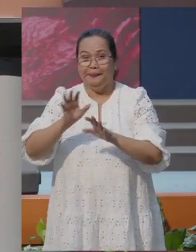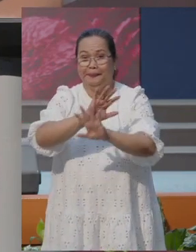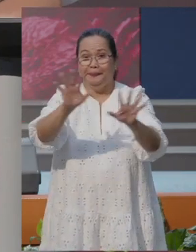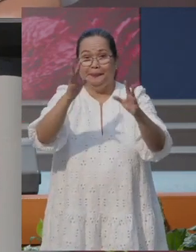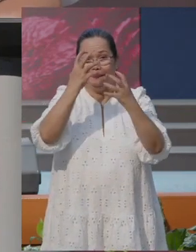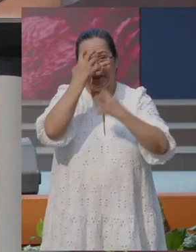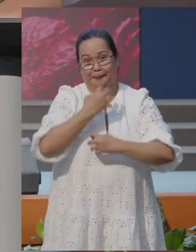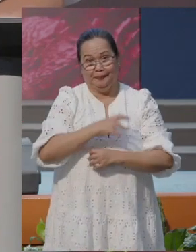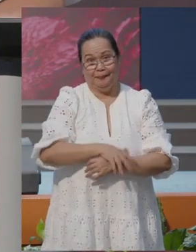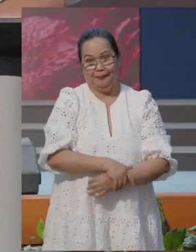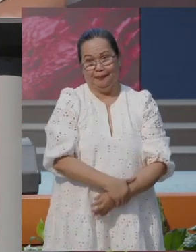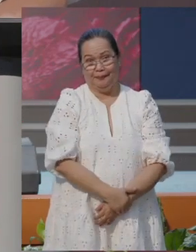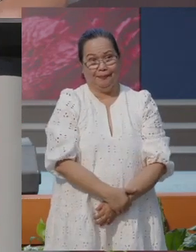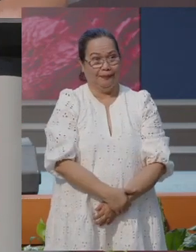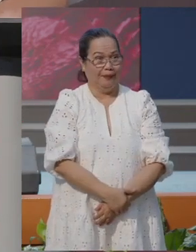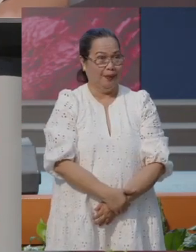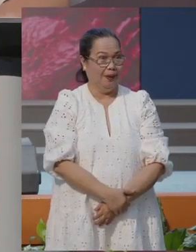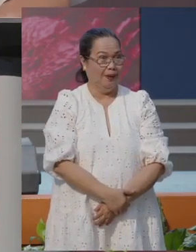gaganti.